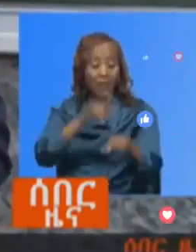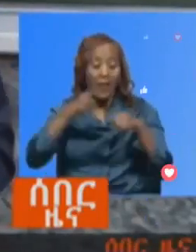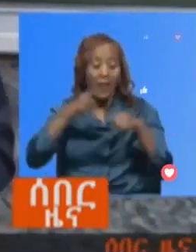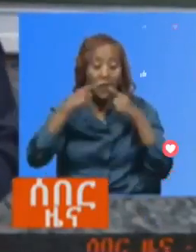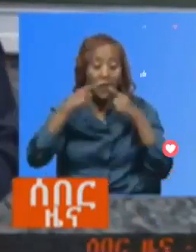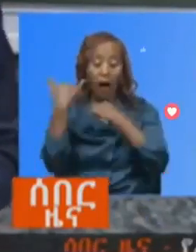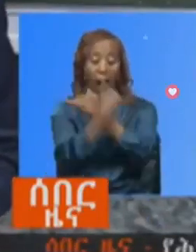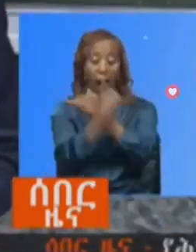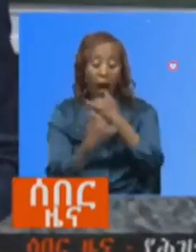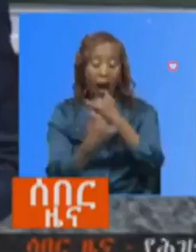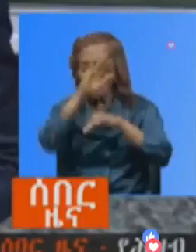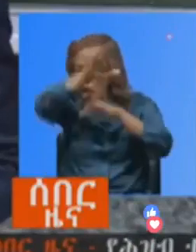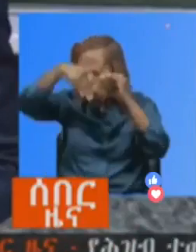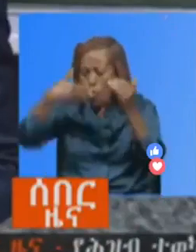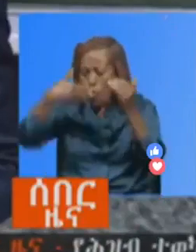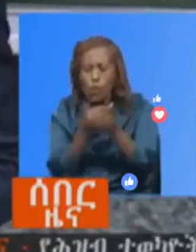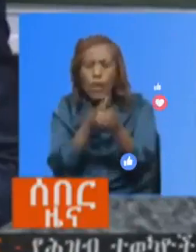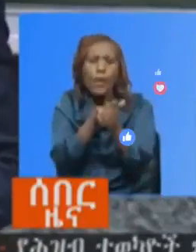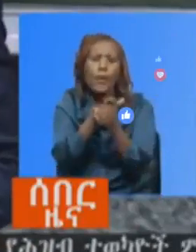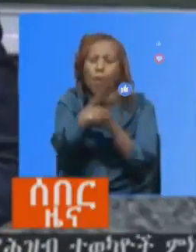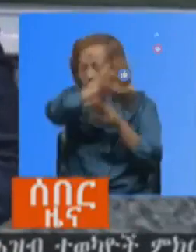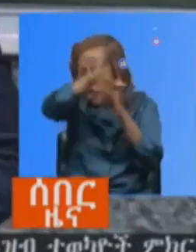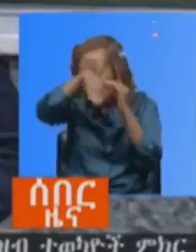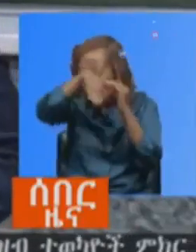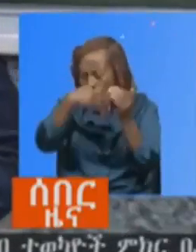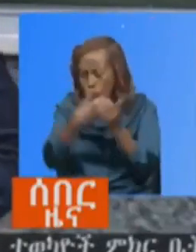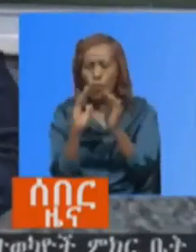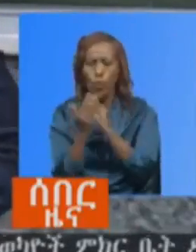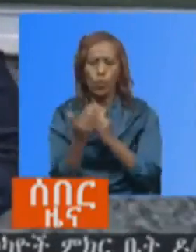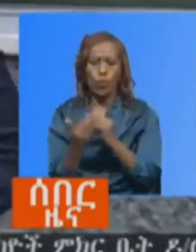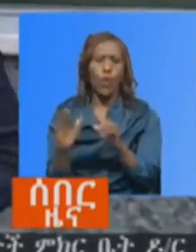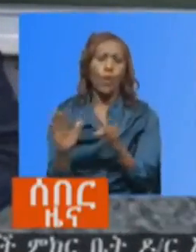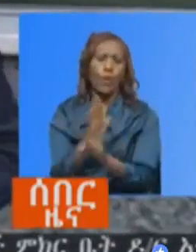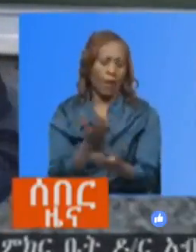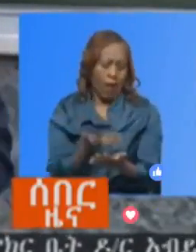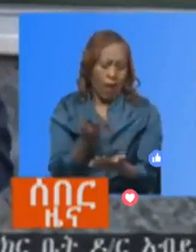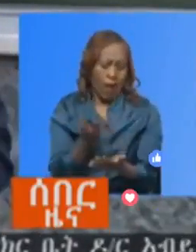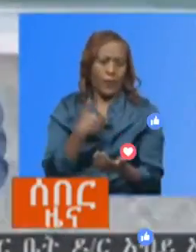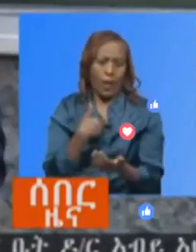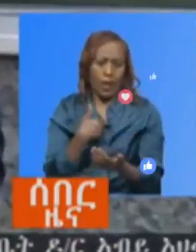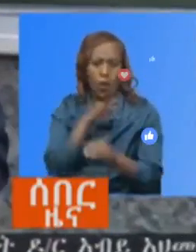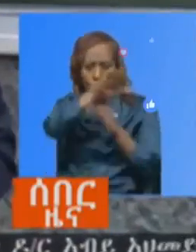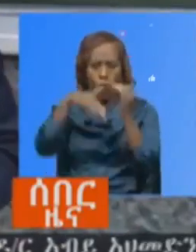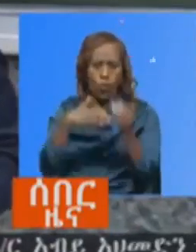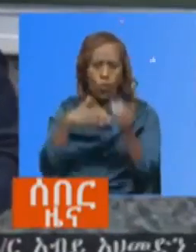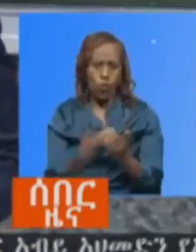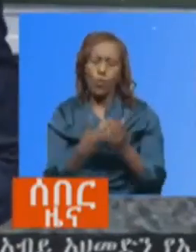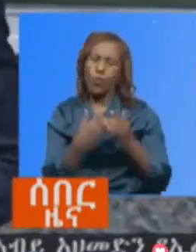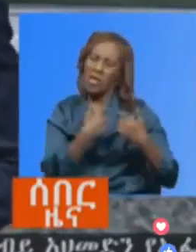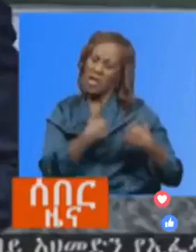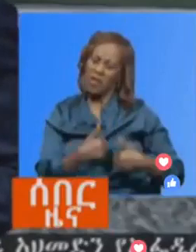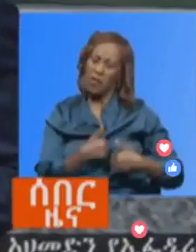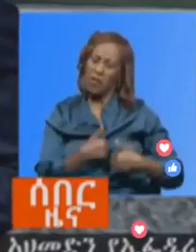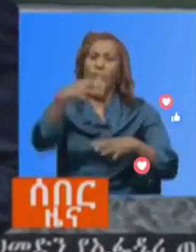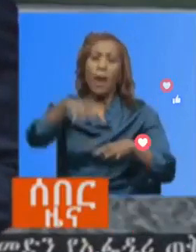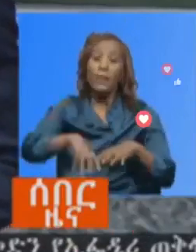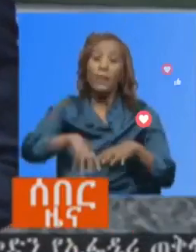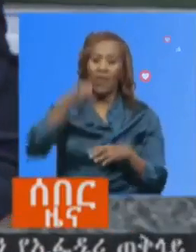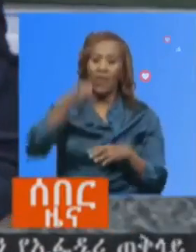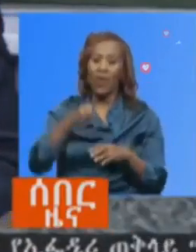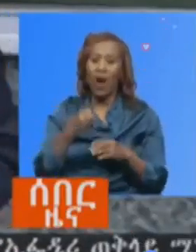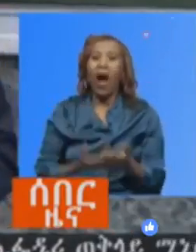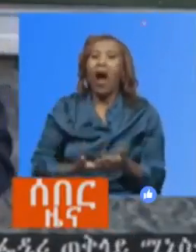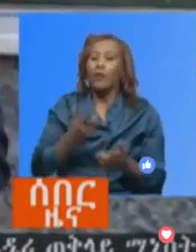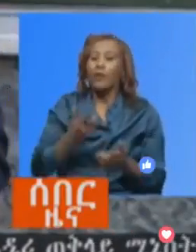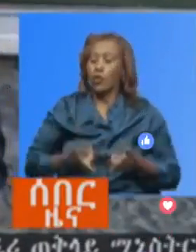አገር ለሁሉም የሚበቃ ለሁሉም የሚሆን በቂ ሀብት አላት። ሁሉም እንደ ልቡ የሚዘርፈው ሀብት ግን